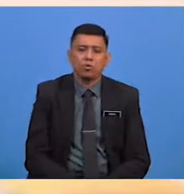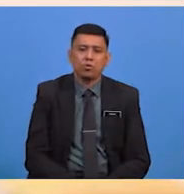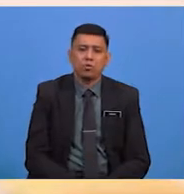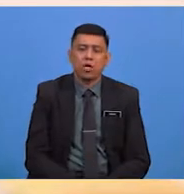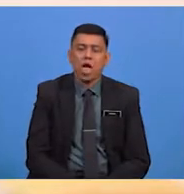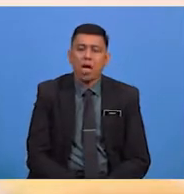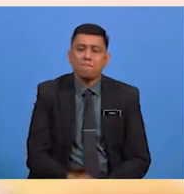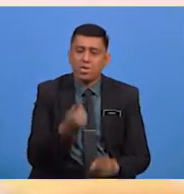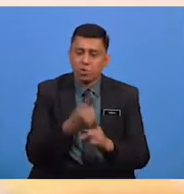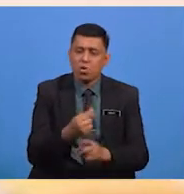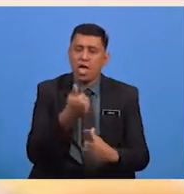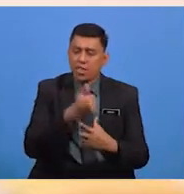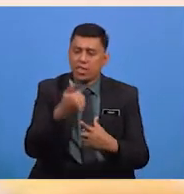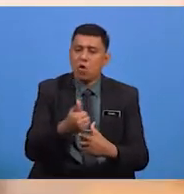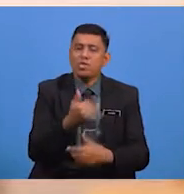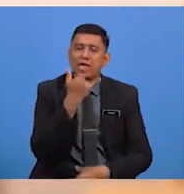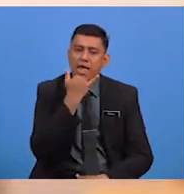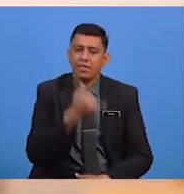atau false.